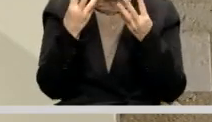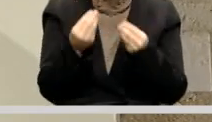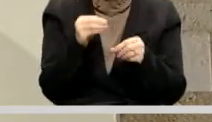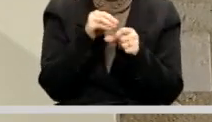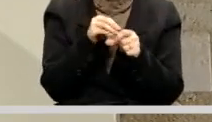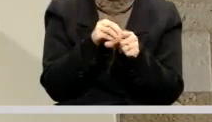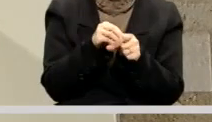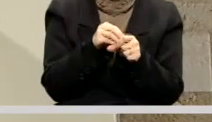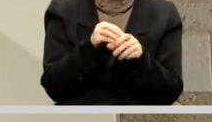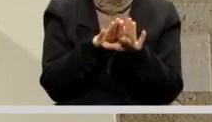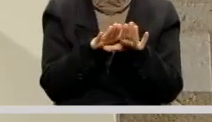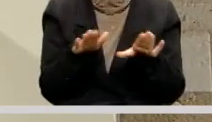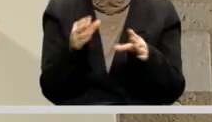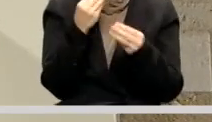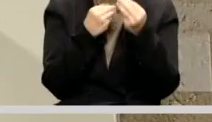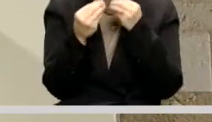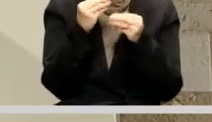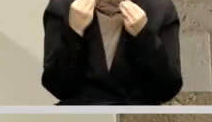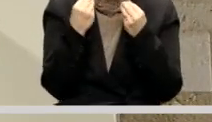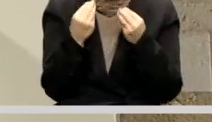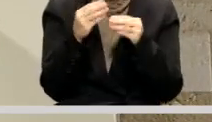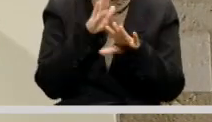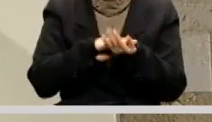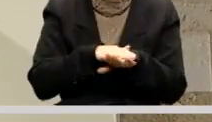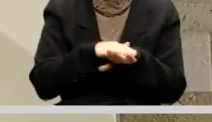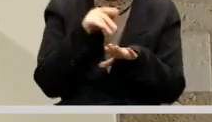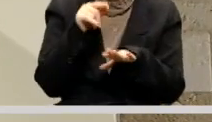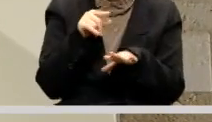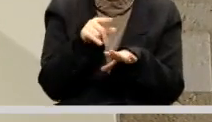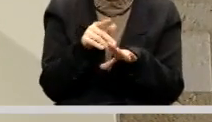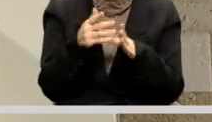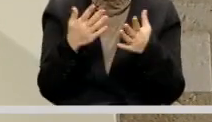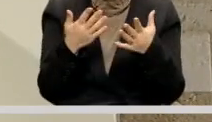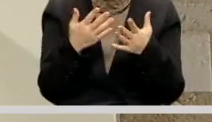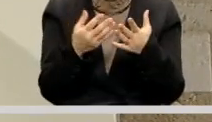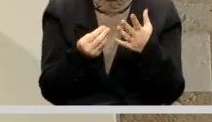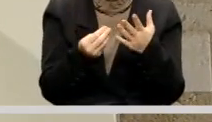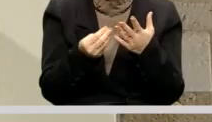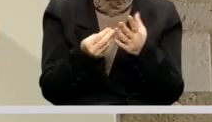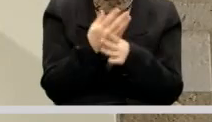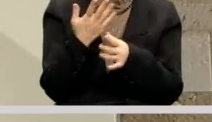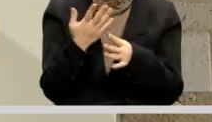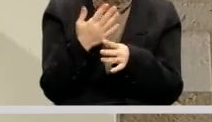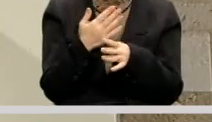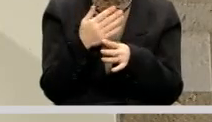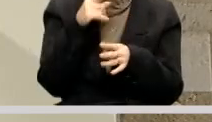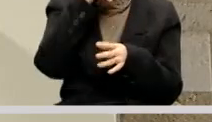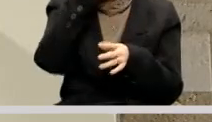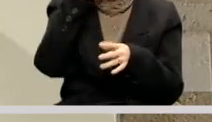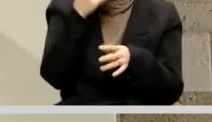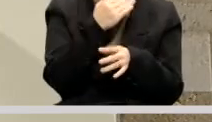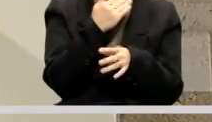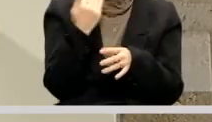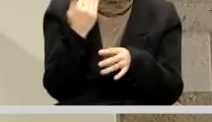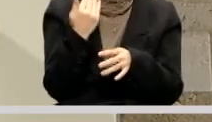getiriyoruz. Burada da beslenme modelimiz Akdeniz diyeti beslenmesi. Neleri çıkarıyorduk? Kırmızı et ve türevlerini, rafine edilmiş karbonhidratları